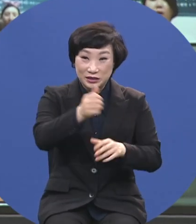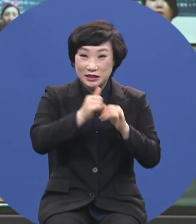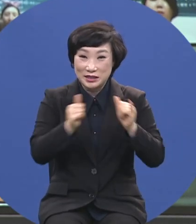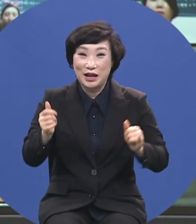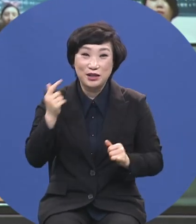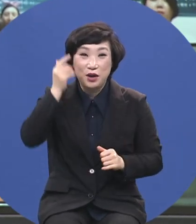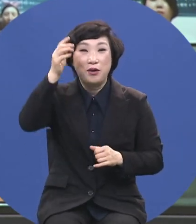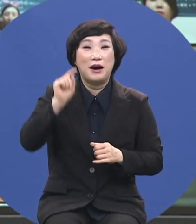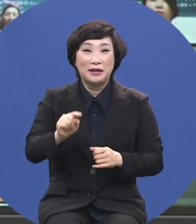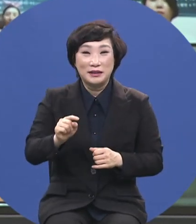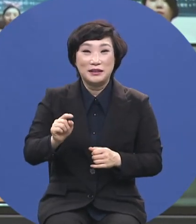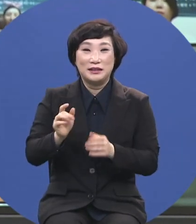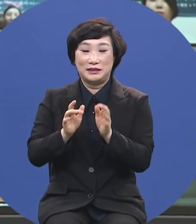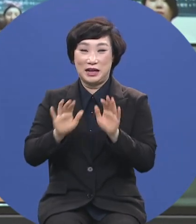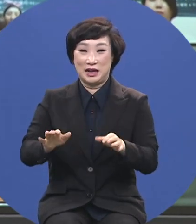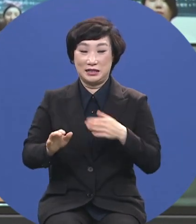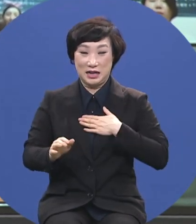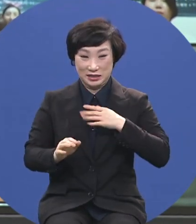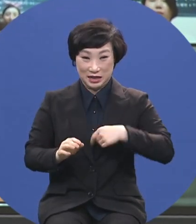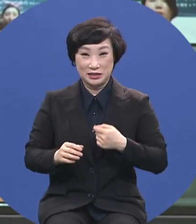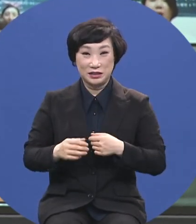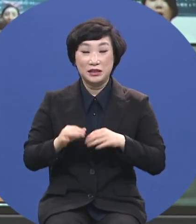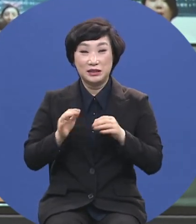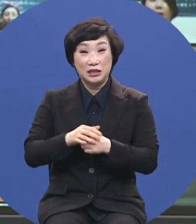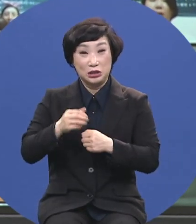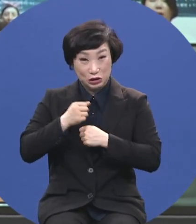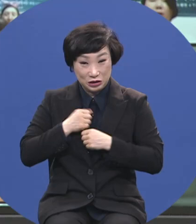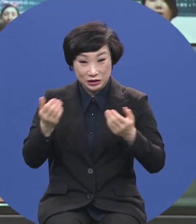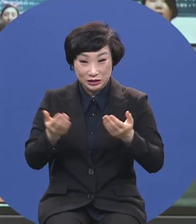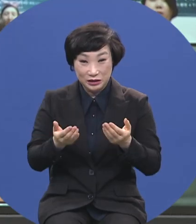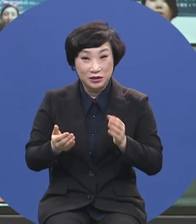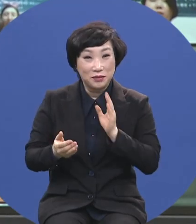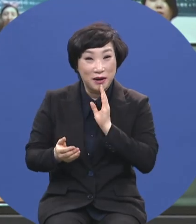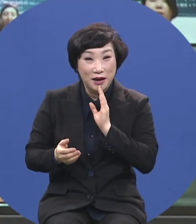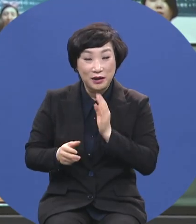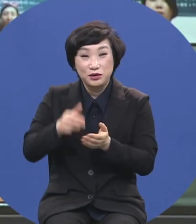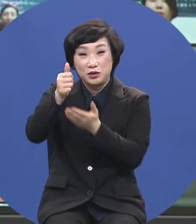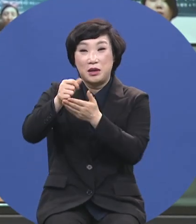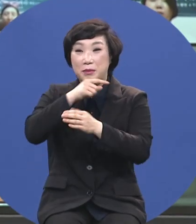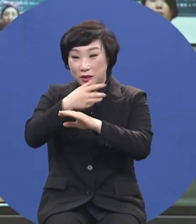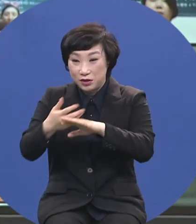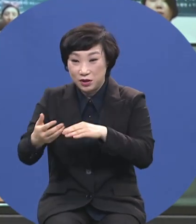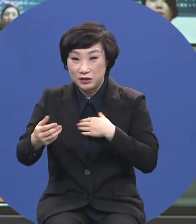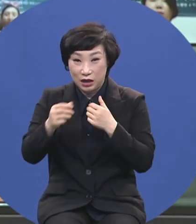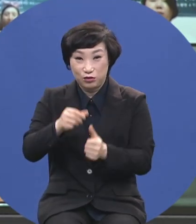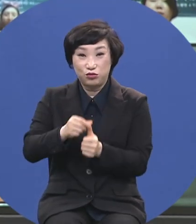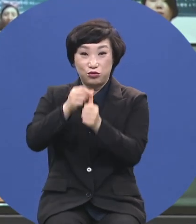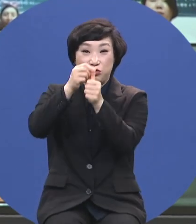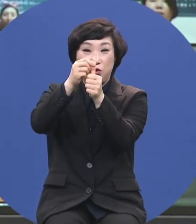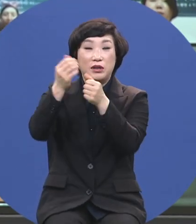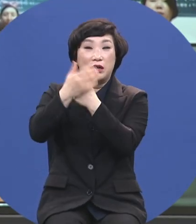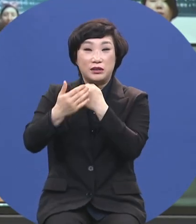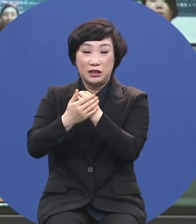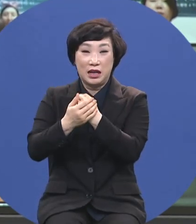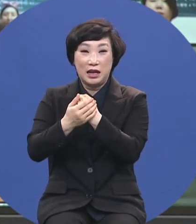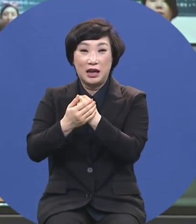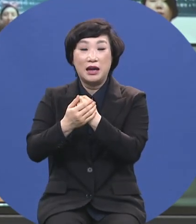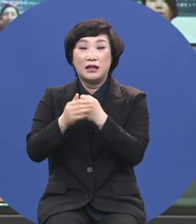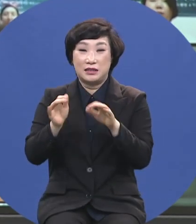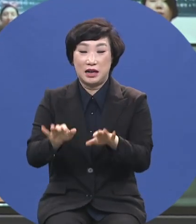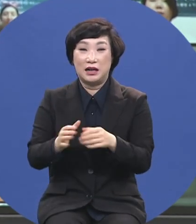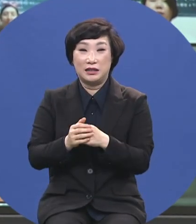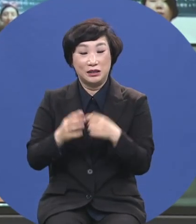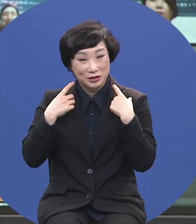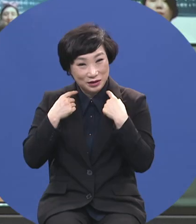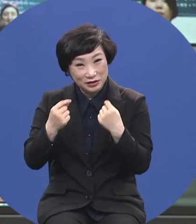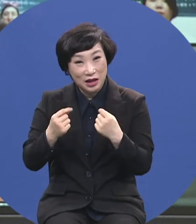승리자의 영광은 자기를 지켜내는 것이니 주님이 피 흘려 구원하신 은혜를 보존하는, 지켜